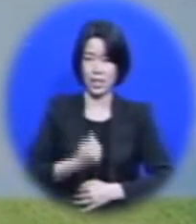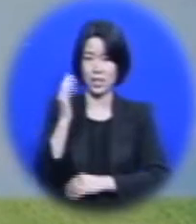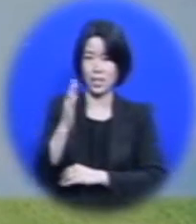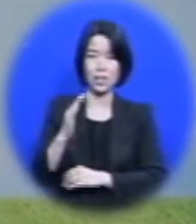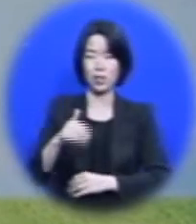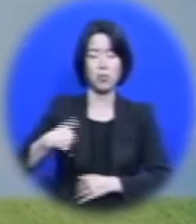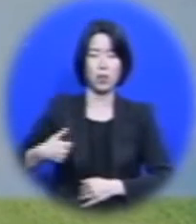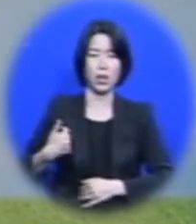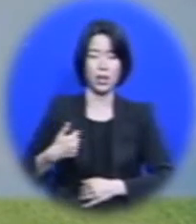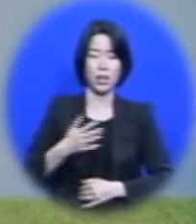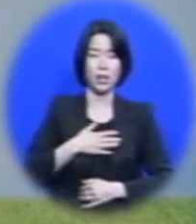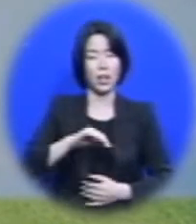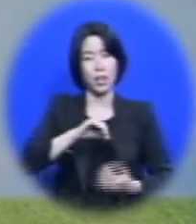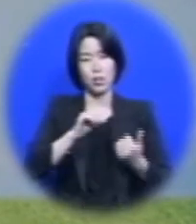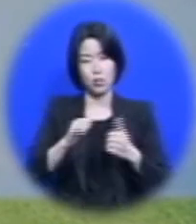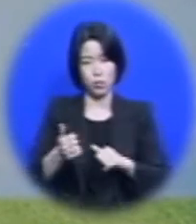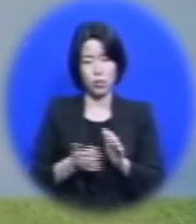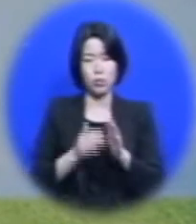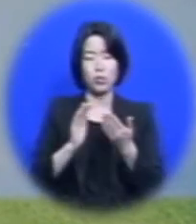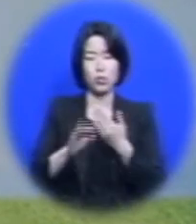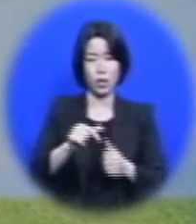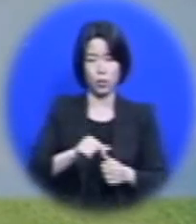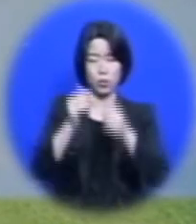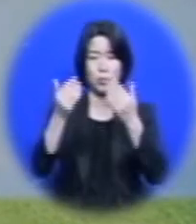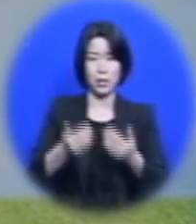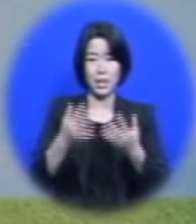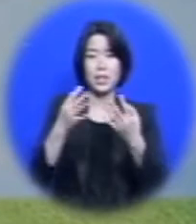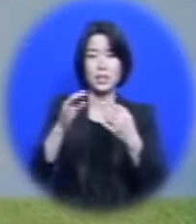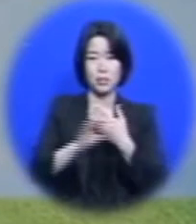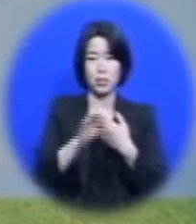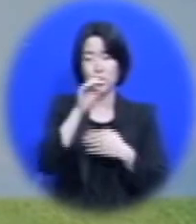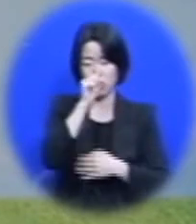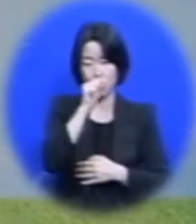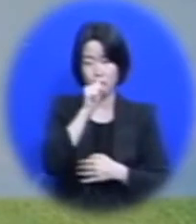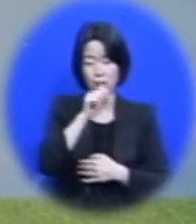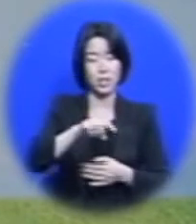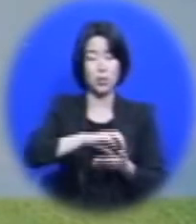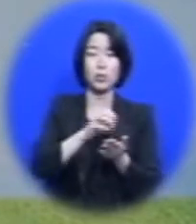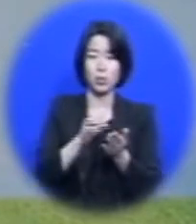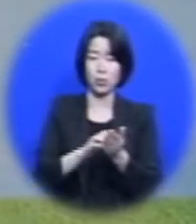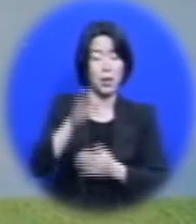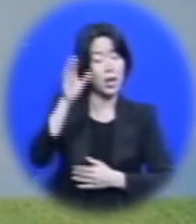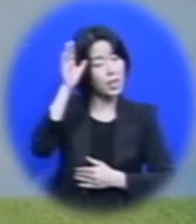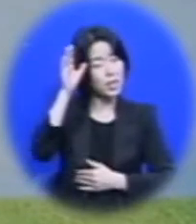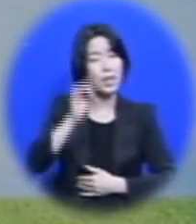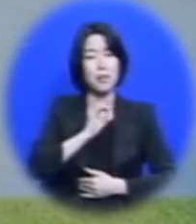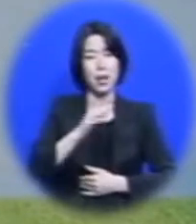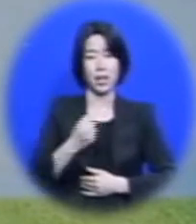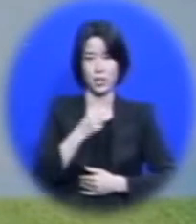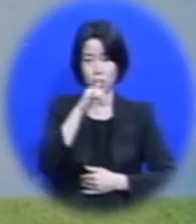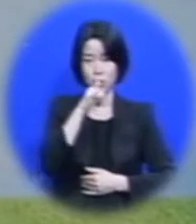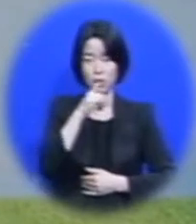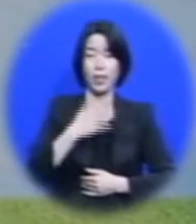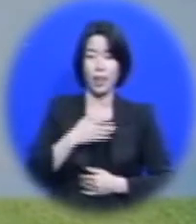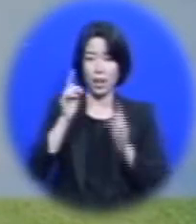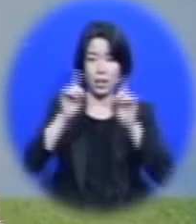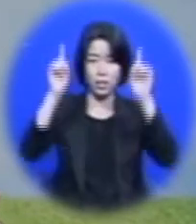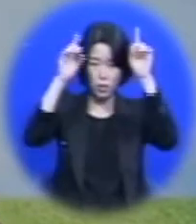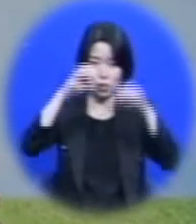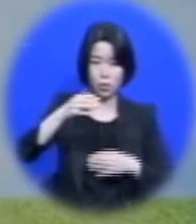다음에 내가 구원을 받았으면 좋겠다 라는 정도로만 기대를 가지고 있지 내가 지옥에